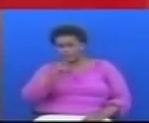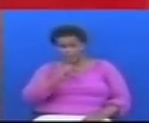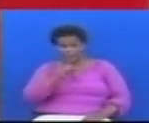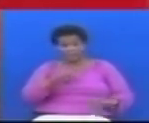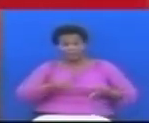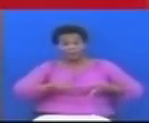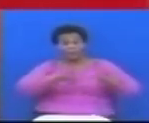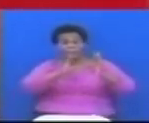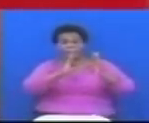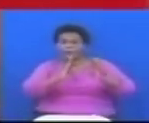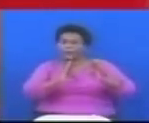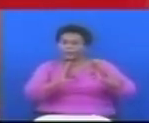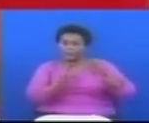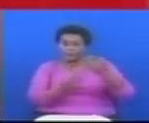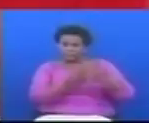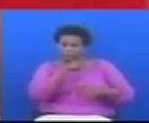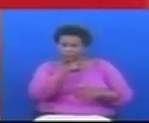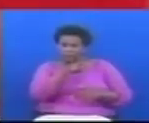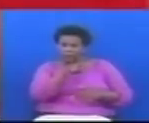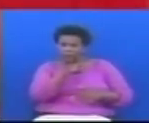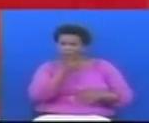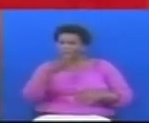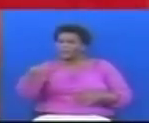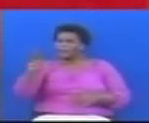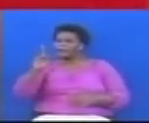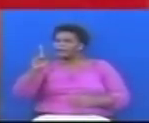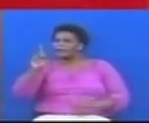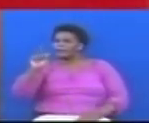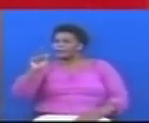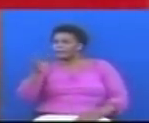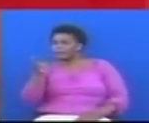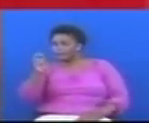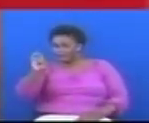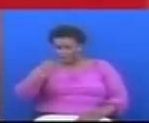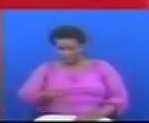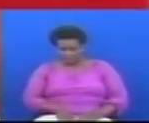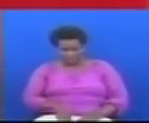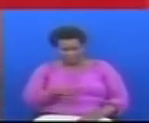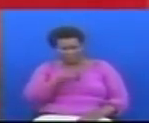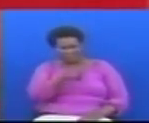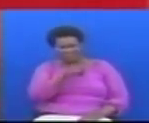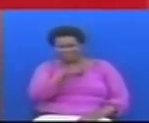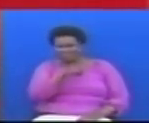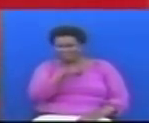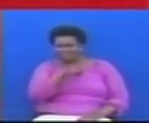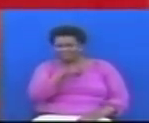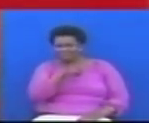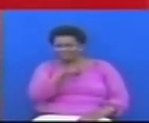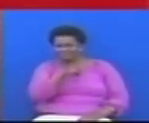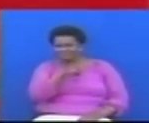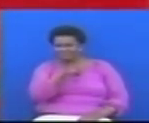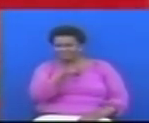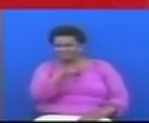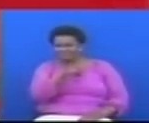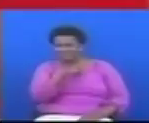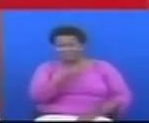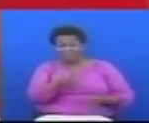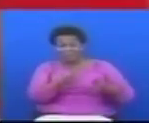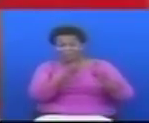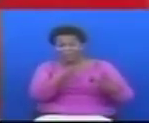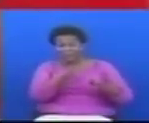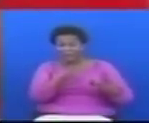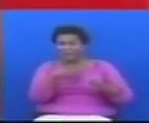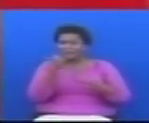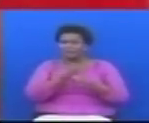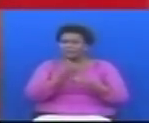inakwenda Chekereni mpaka Kahe. Ile barabara, Mheshimiwa mwenye Naibu Spika, huwa